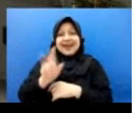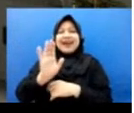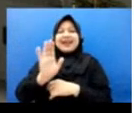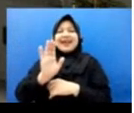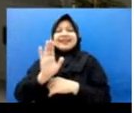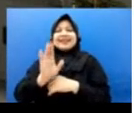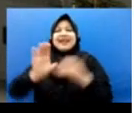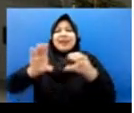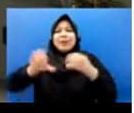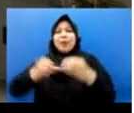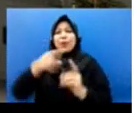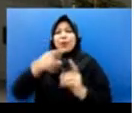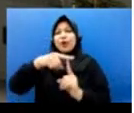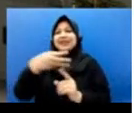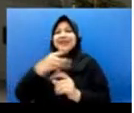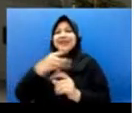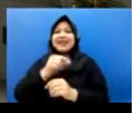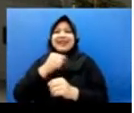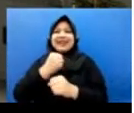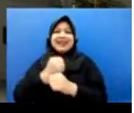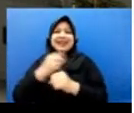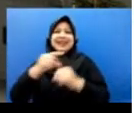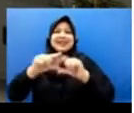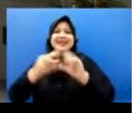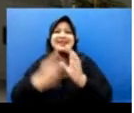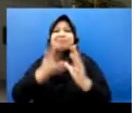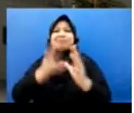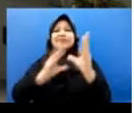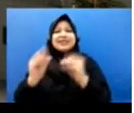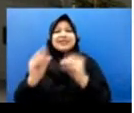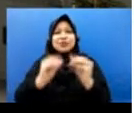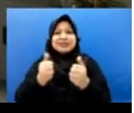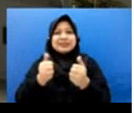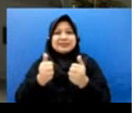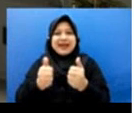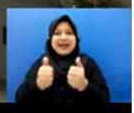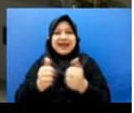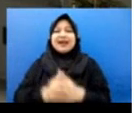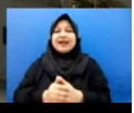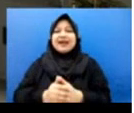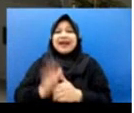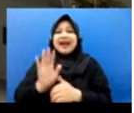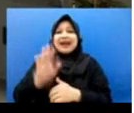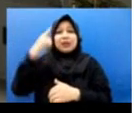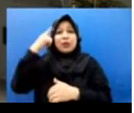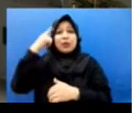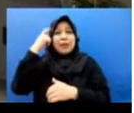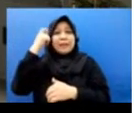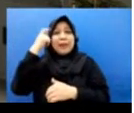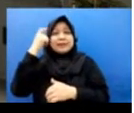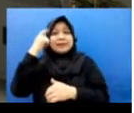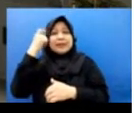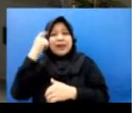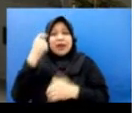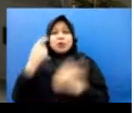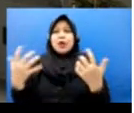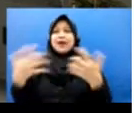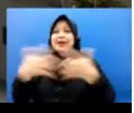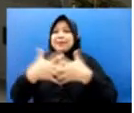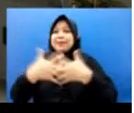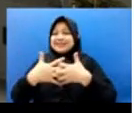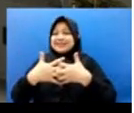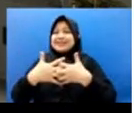Telegram. Dan semua pengalaman Bapak dan Ibu dalam mempelajari kemampuan non-teknis dalam adaptasi teknologi ini